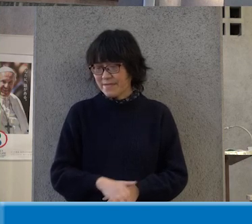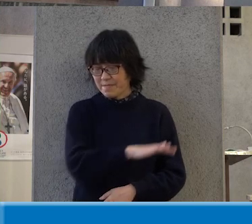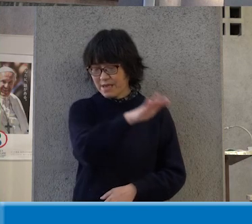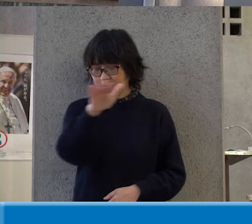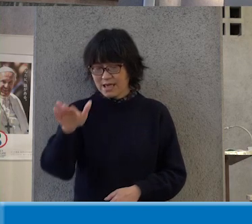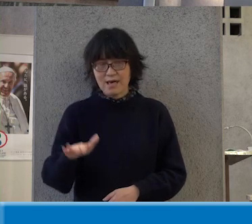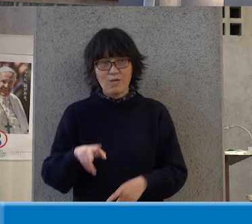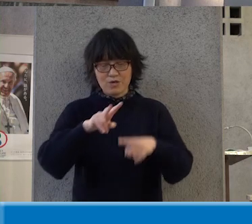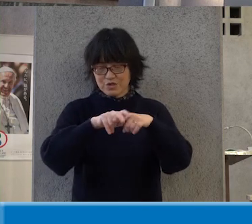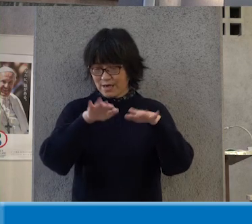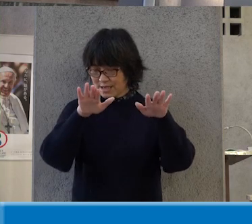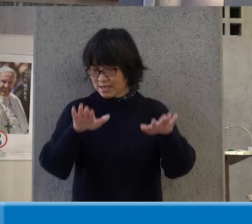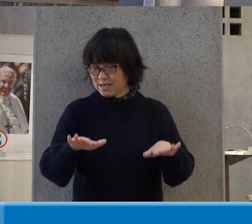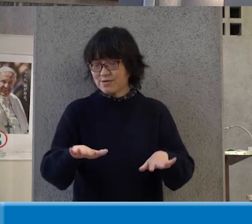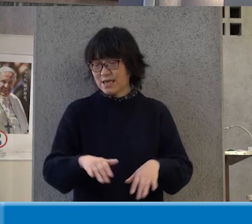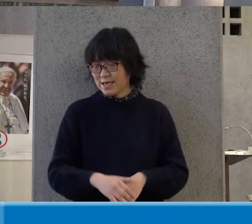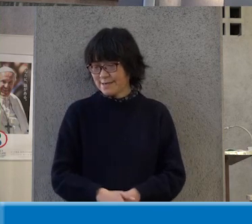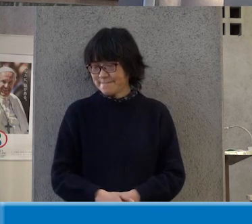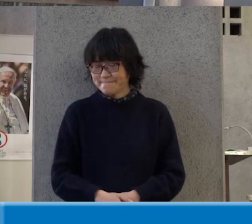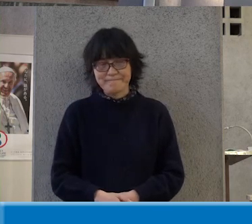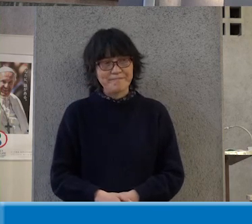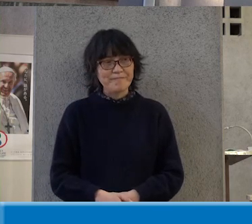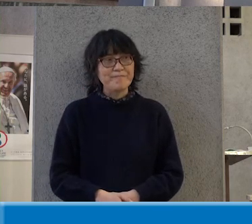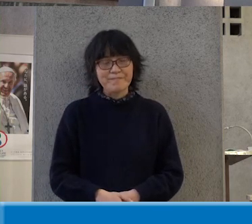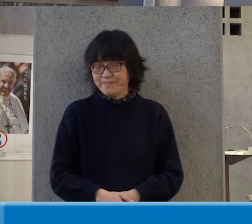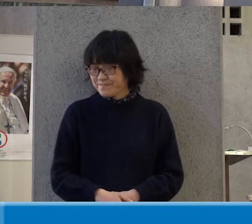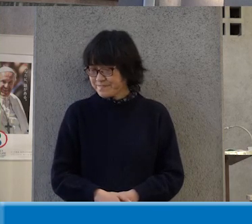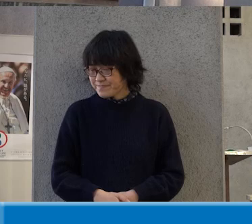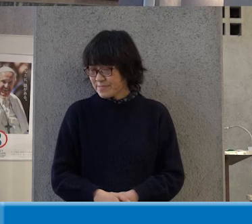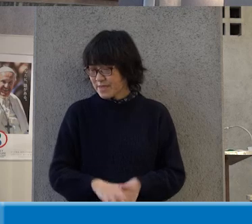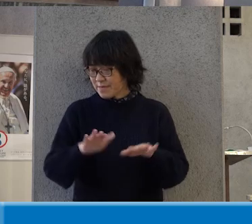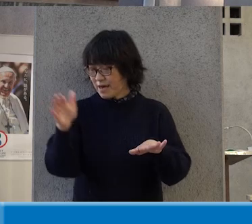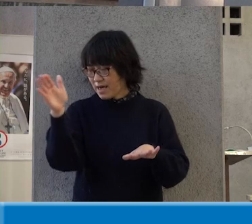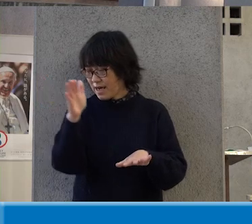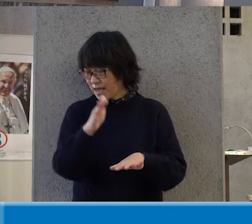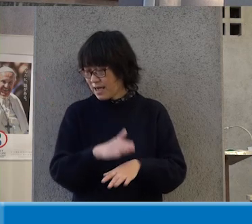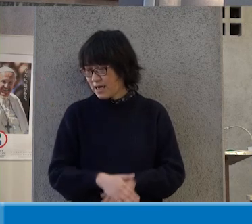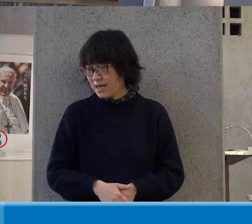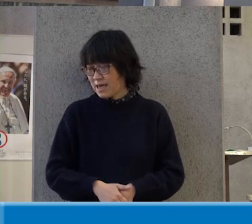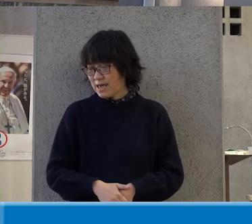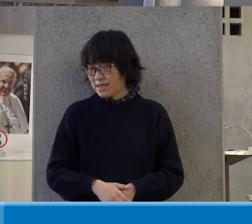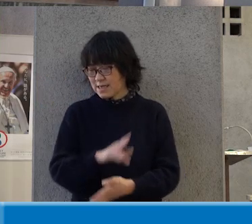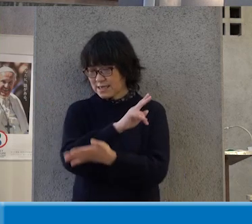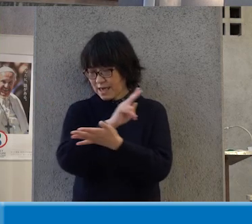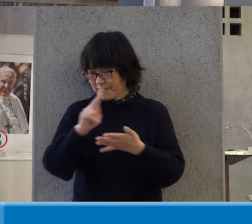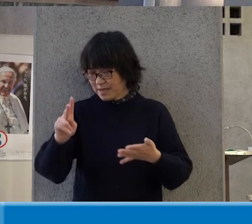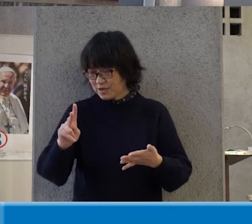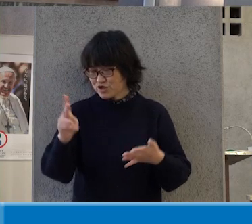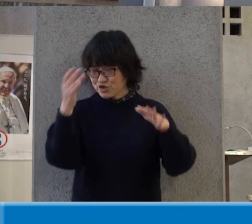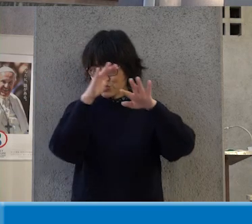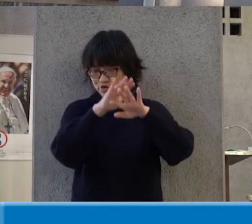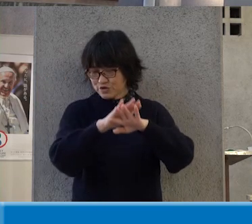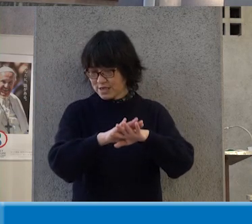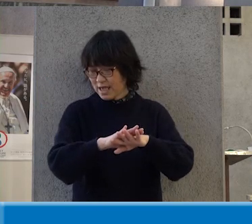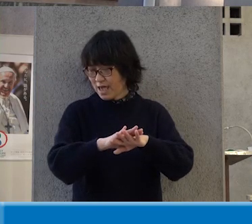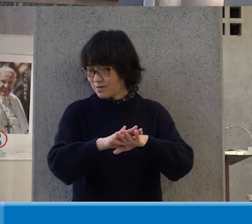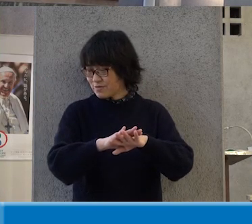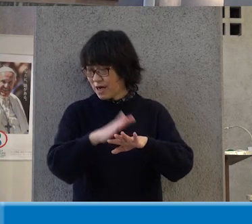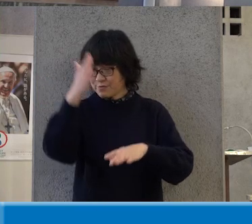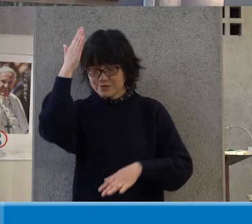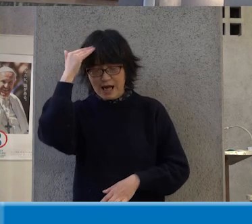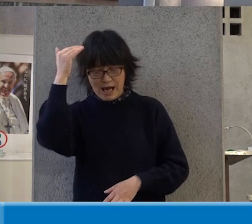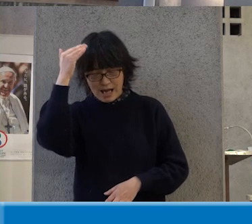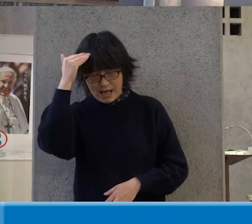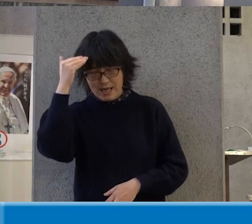皆さん、お座りください。ただいまに、主ペテロ、または祝福